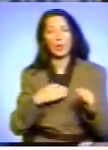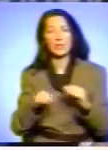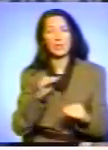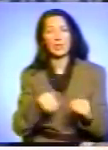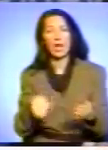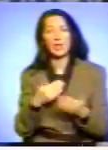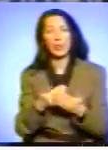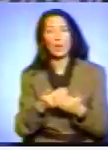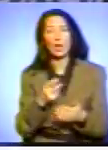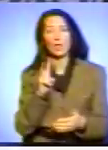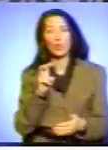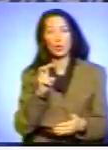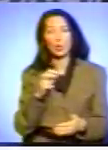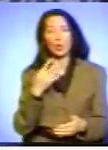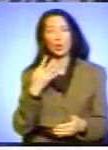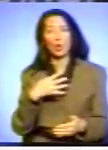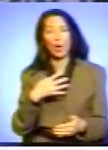біля 240